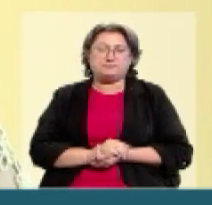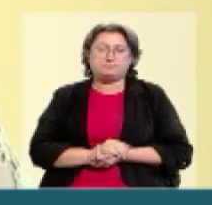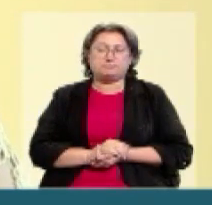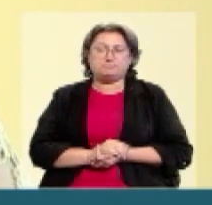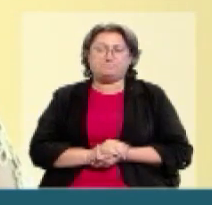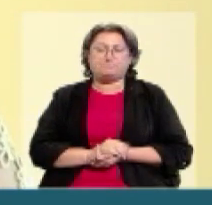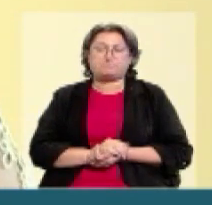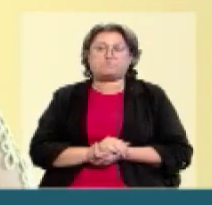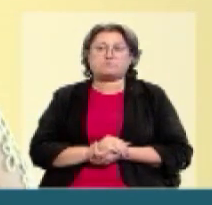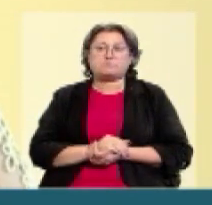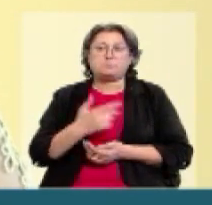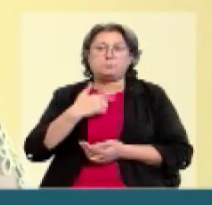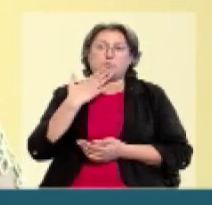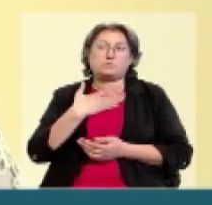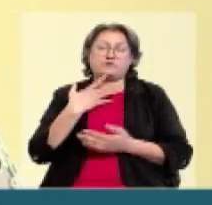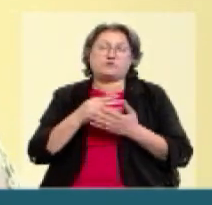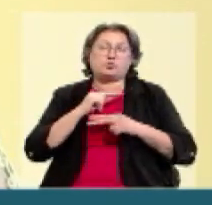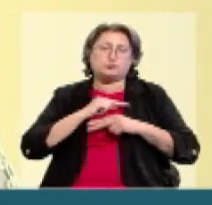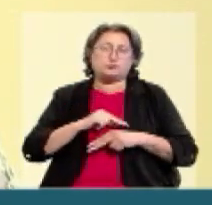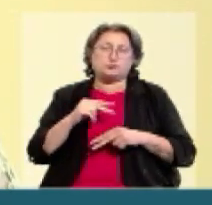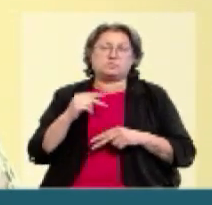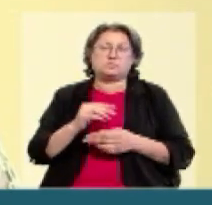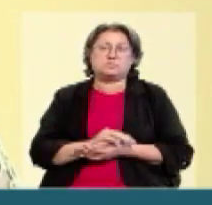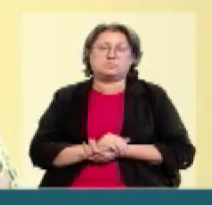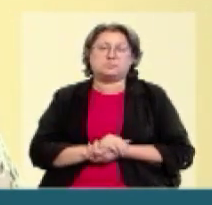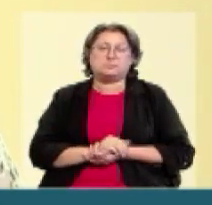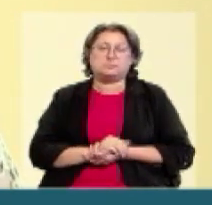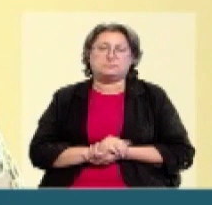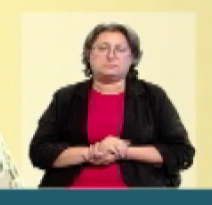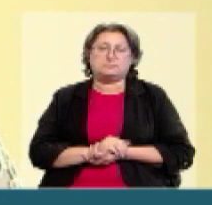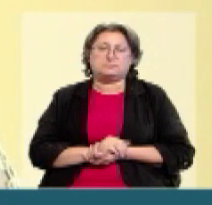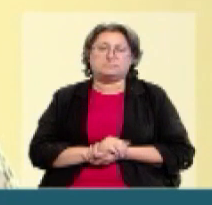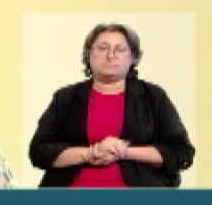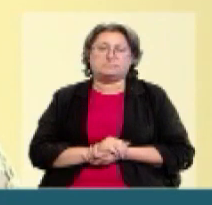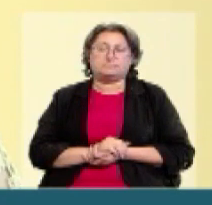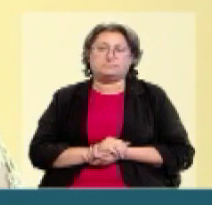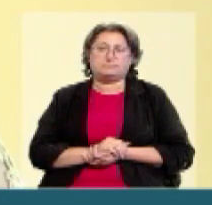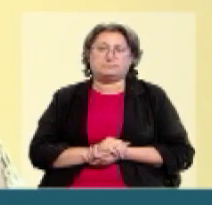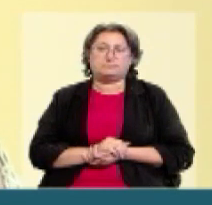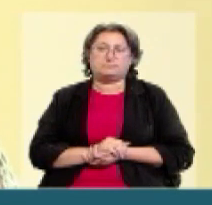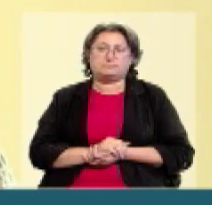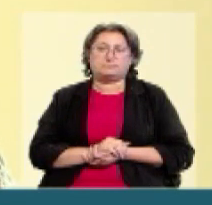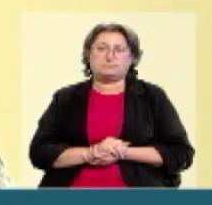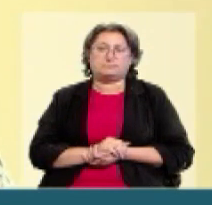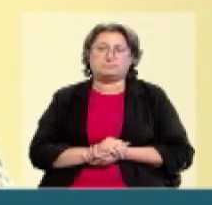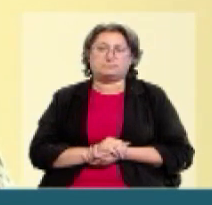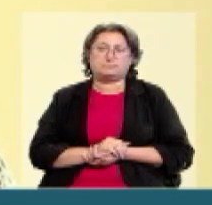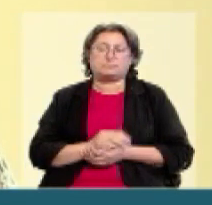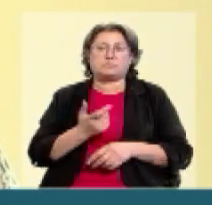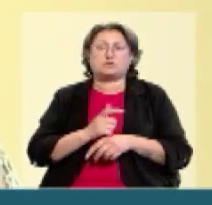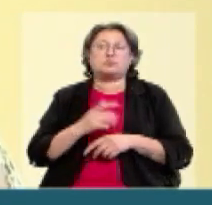көріп, бізді осылай сыйлап осындай бірінші орынға шығарған сол.